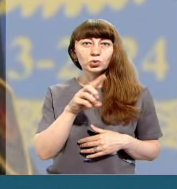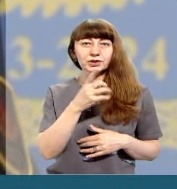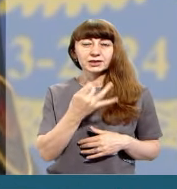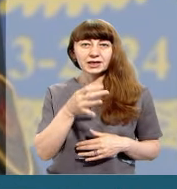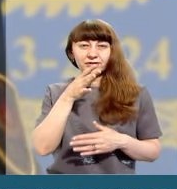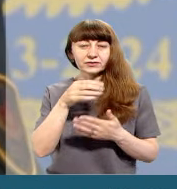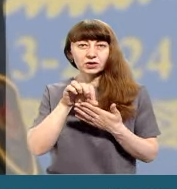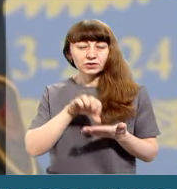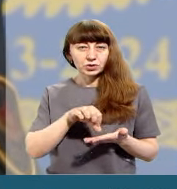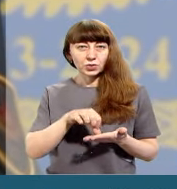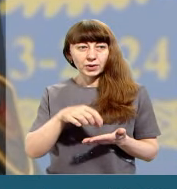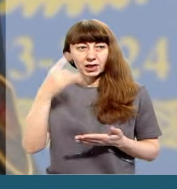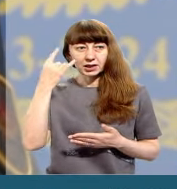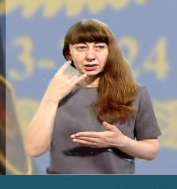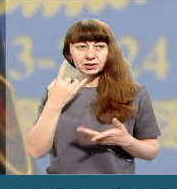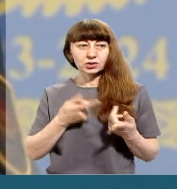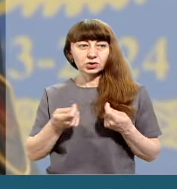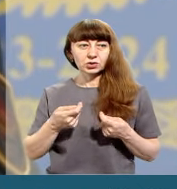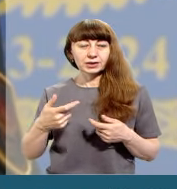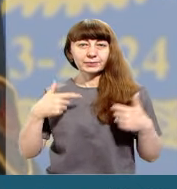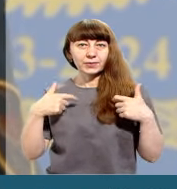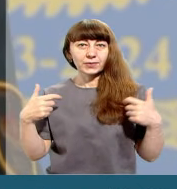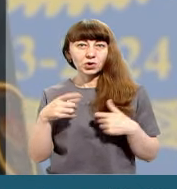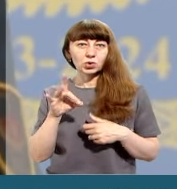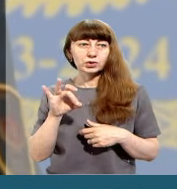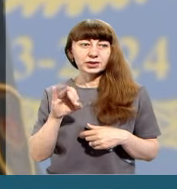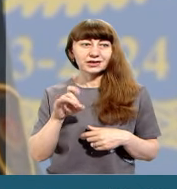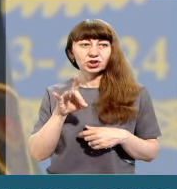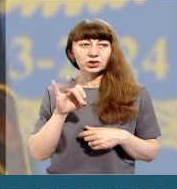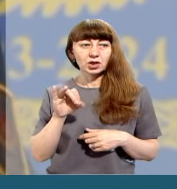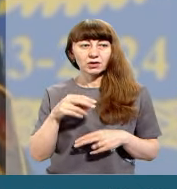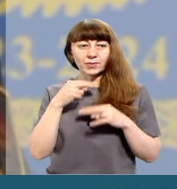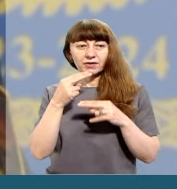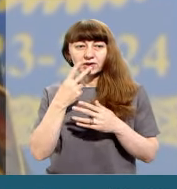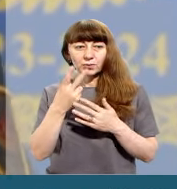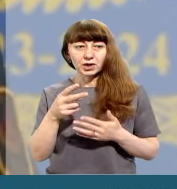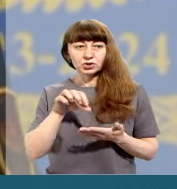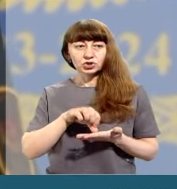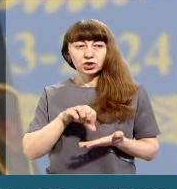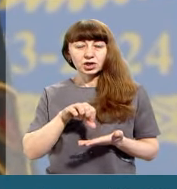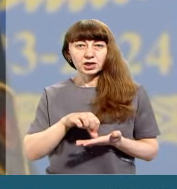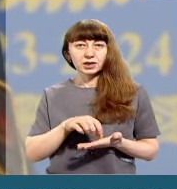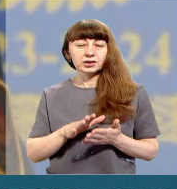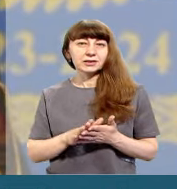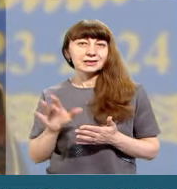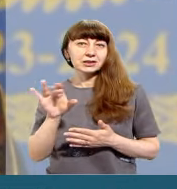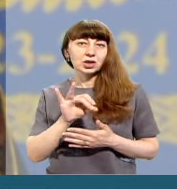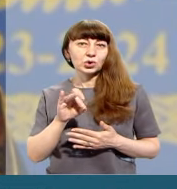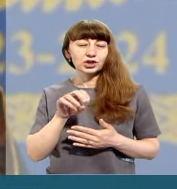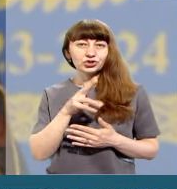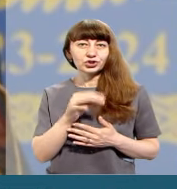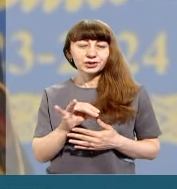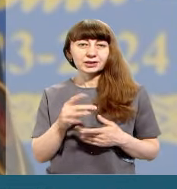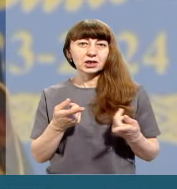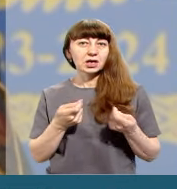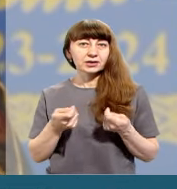выступлении глава Казахстанского оборонного ведомства генерал-полковник Руслан Жаксылыков обратил внимание участников на исторический аспект